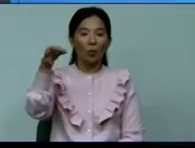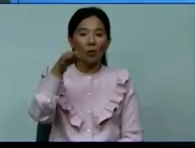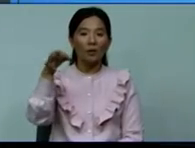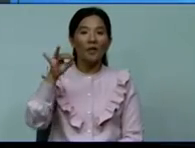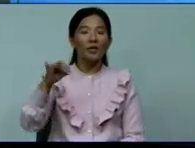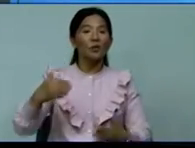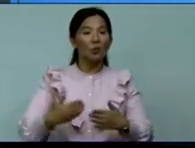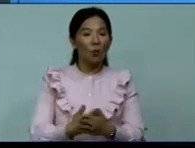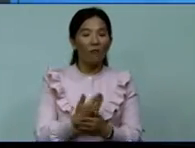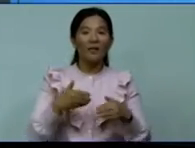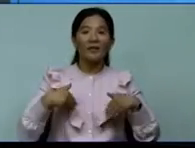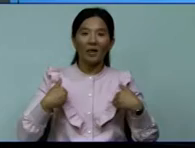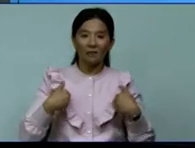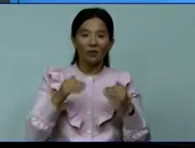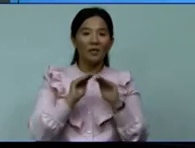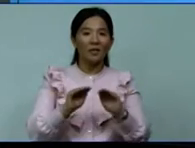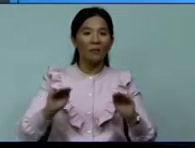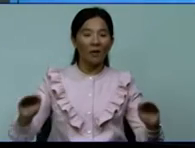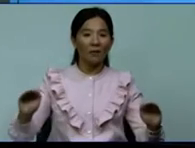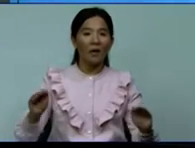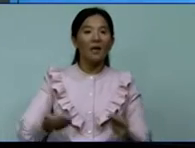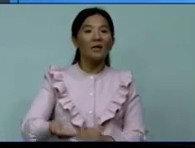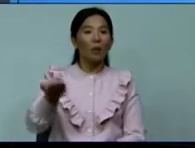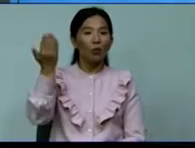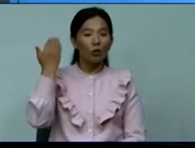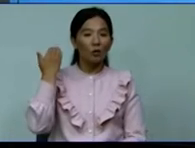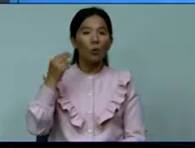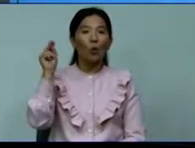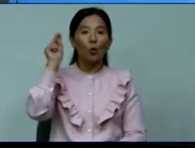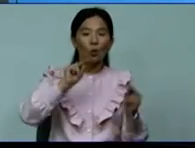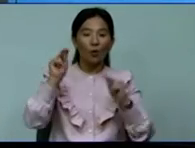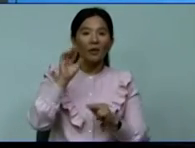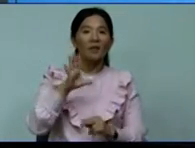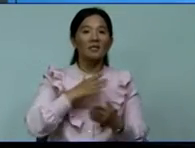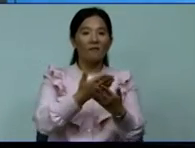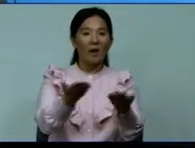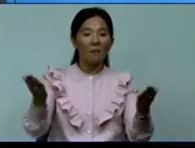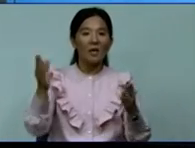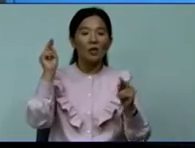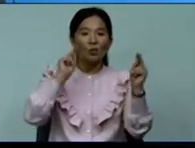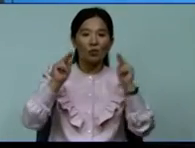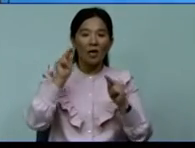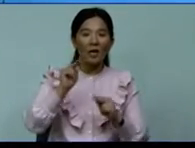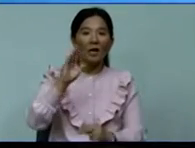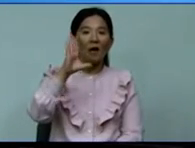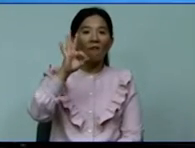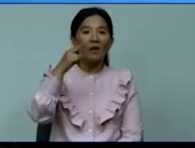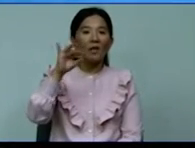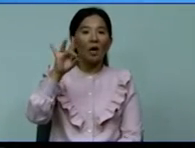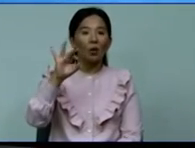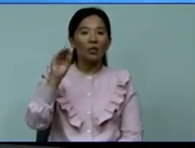И снова здравствуйте, ребята! На прошлом уроке мы с вами изучали водородные